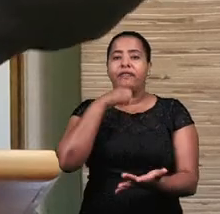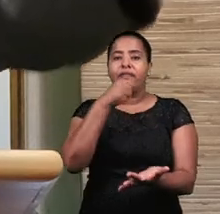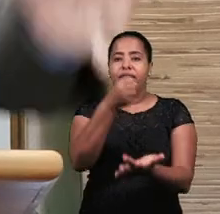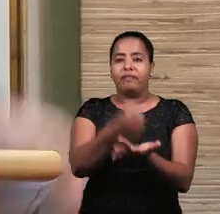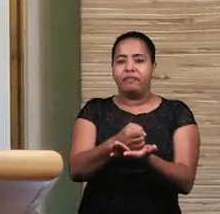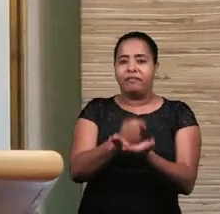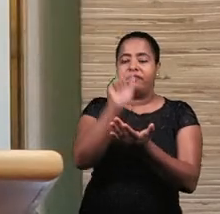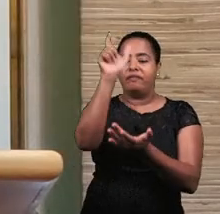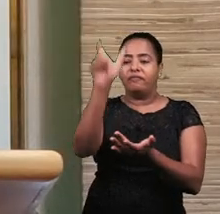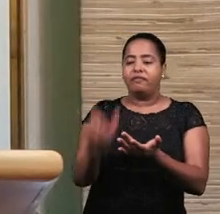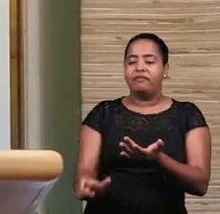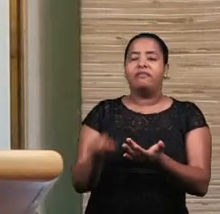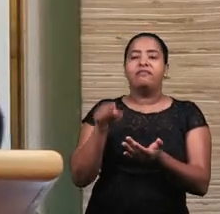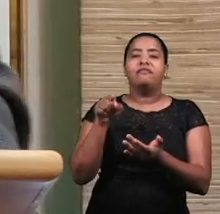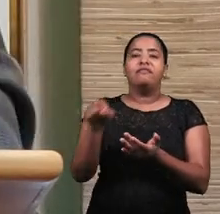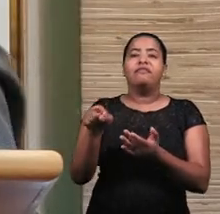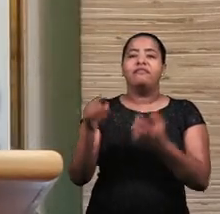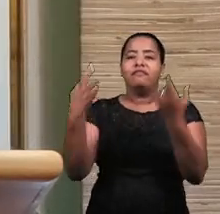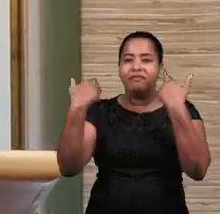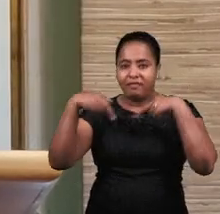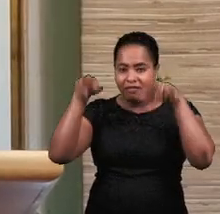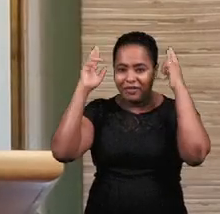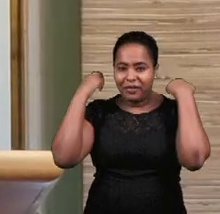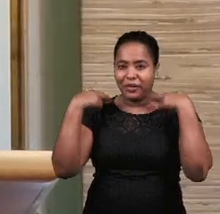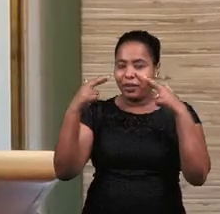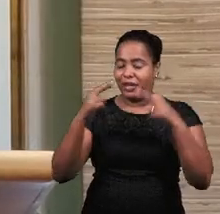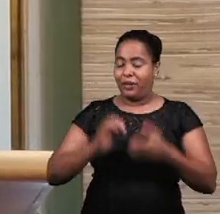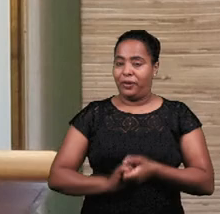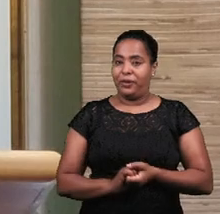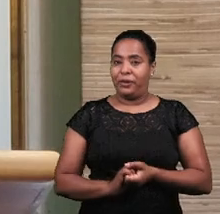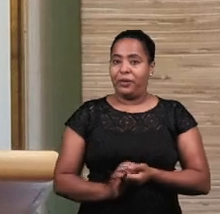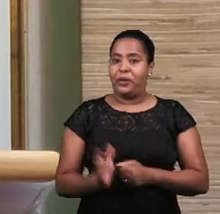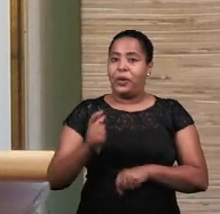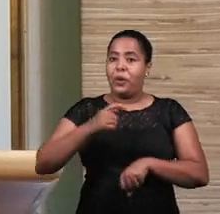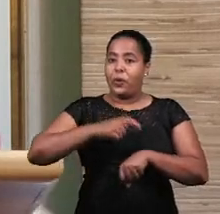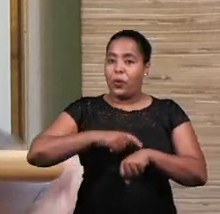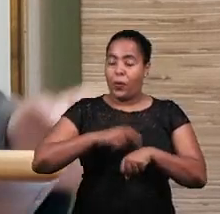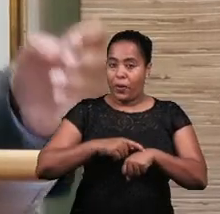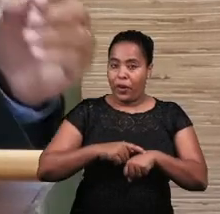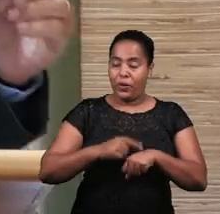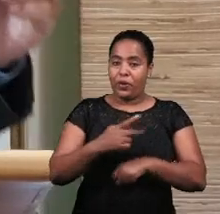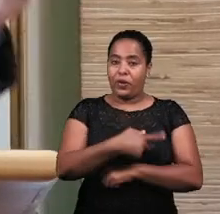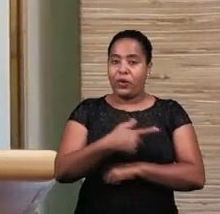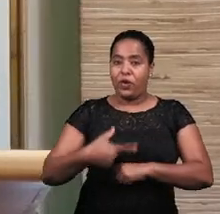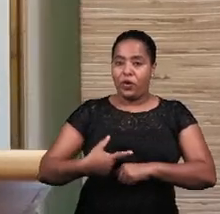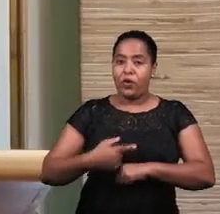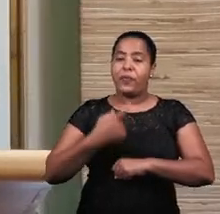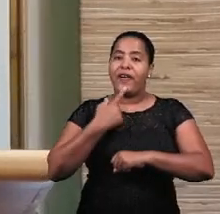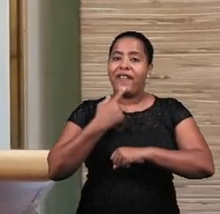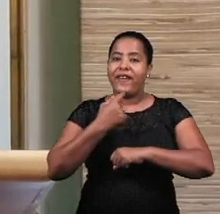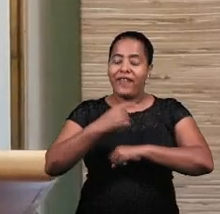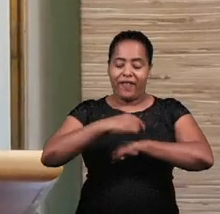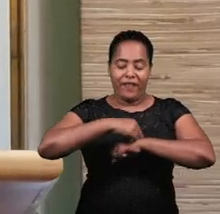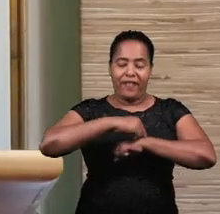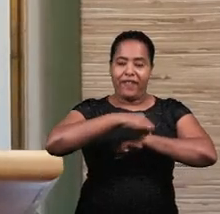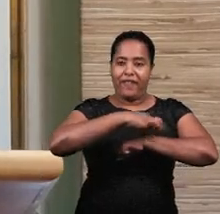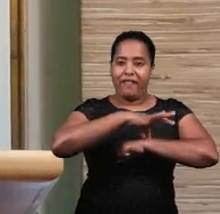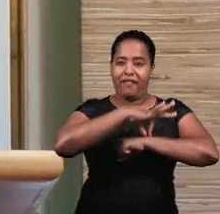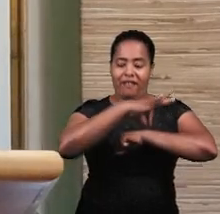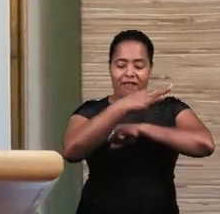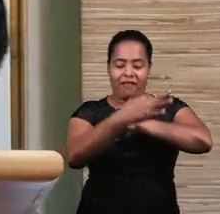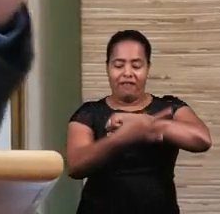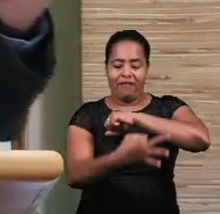de l'agneau. Quand le pasteur a parlé de fille écarlate, non, je veux dire le